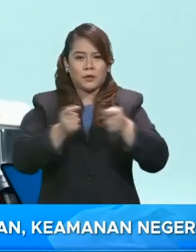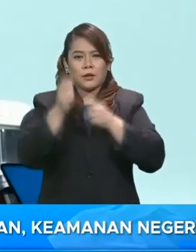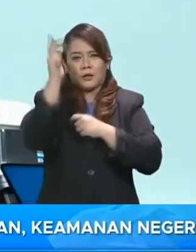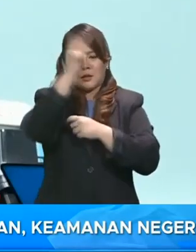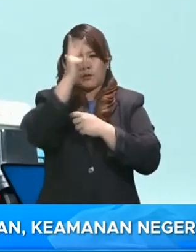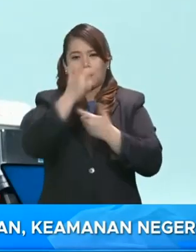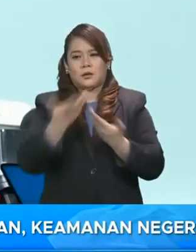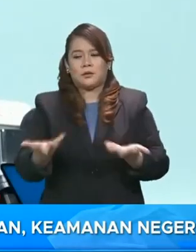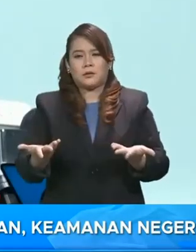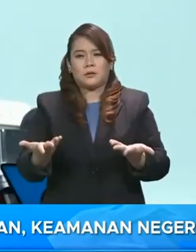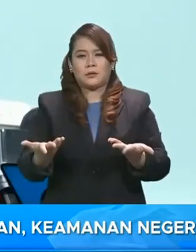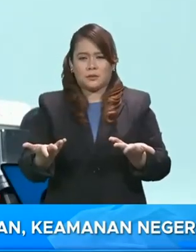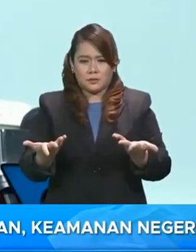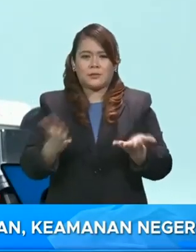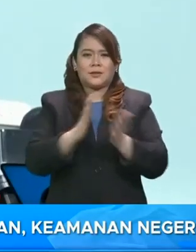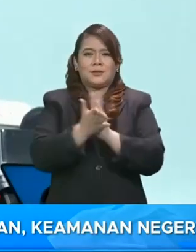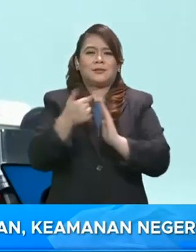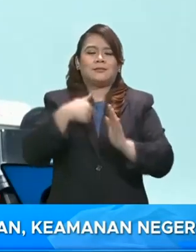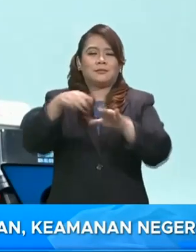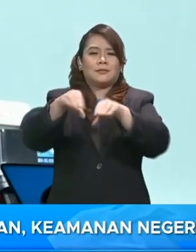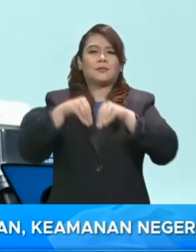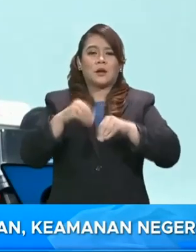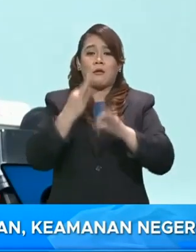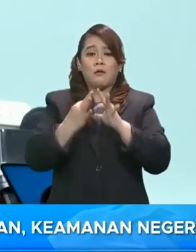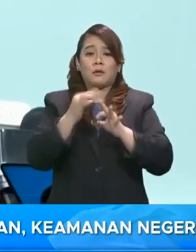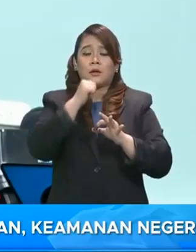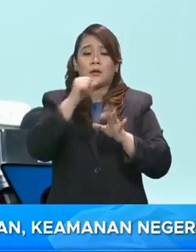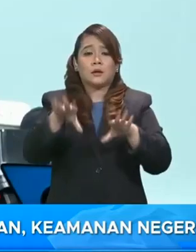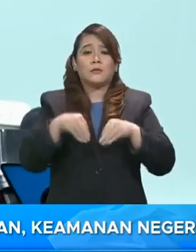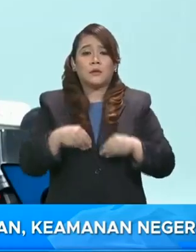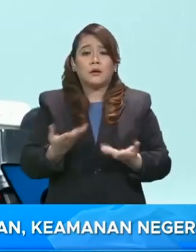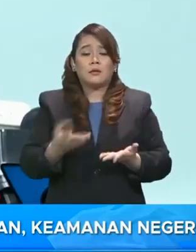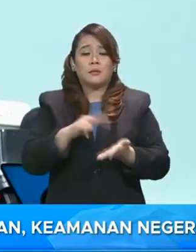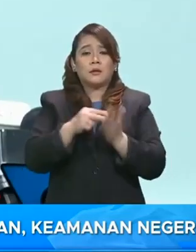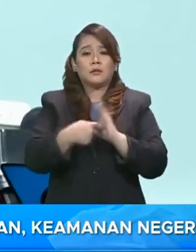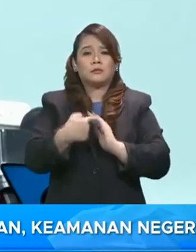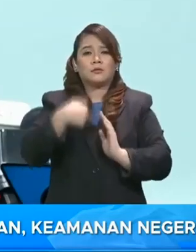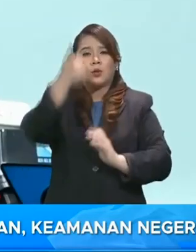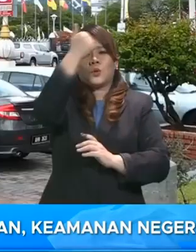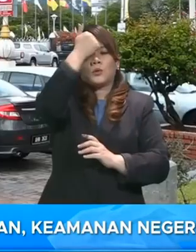kerajaan, of course lah saya kena terima. Kalau saya tak terima, itu ahli kata saya bodoh.